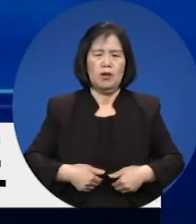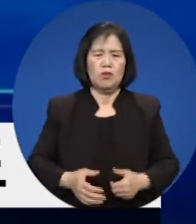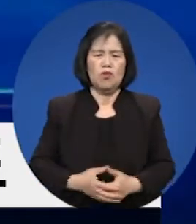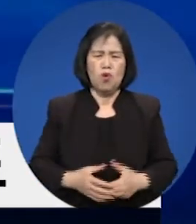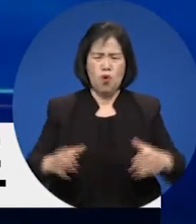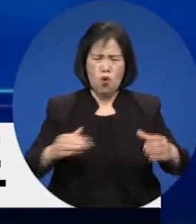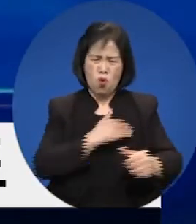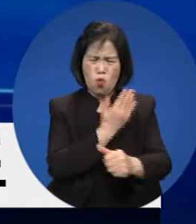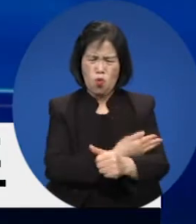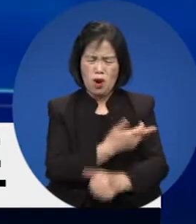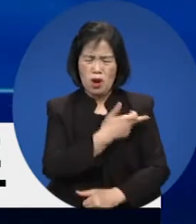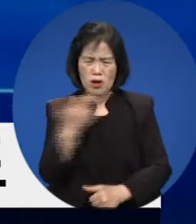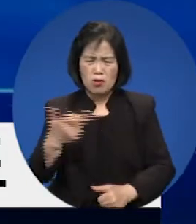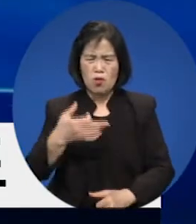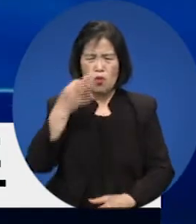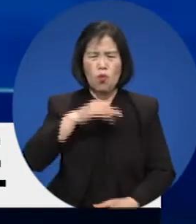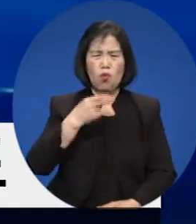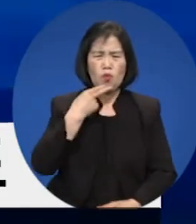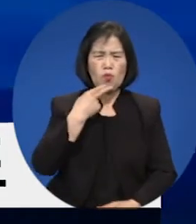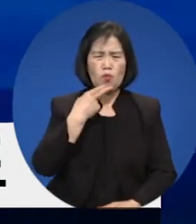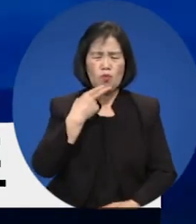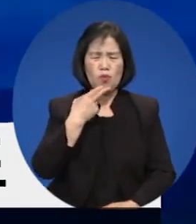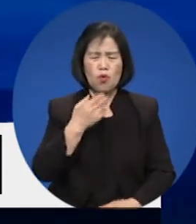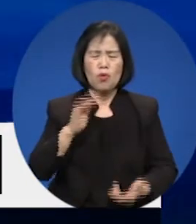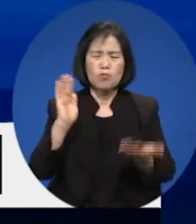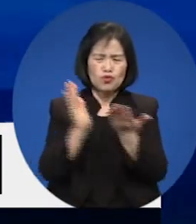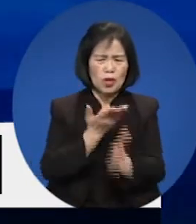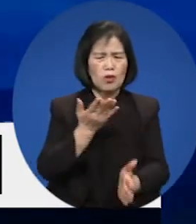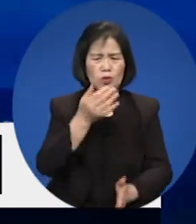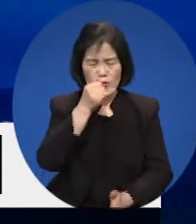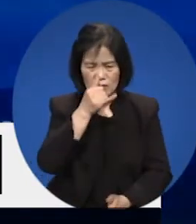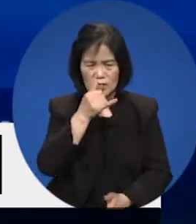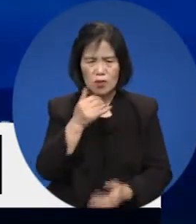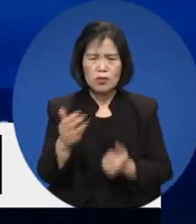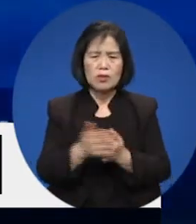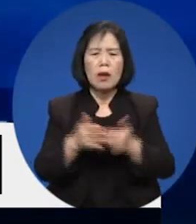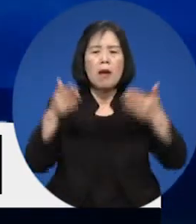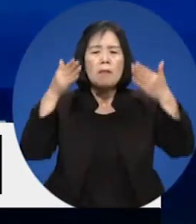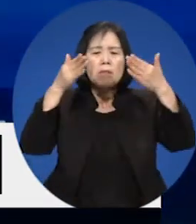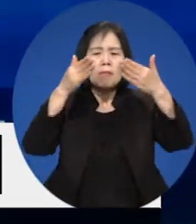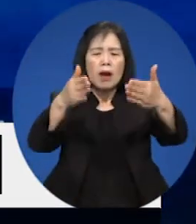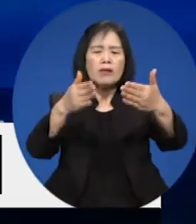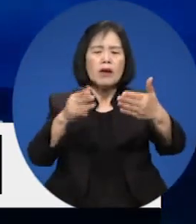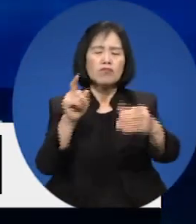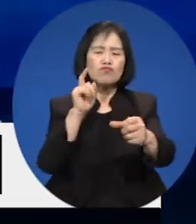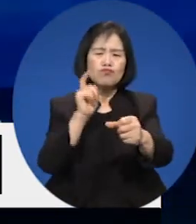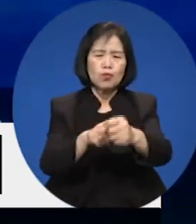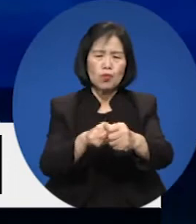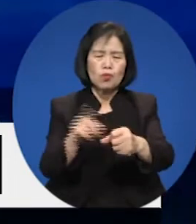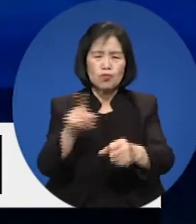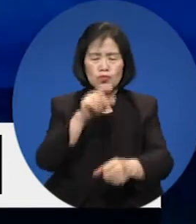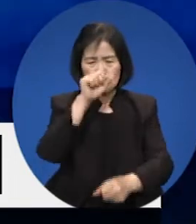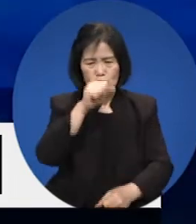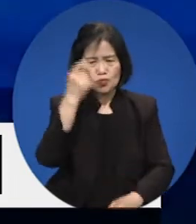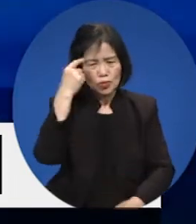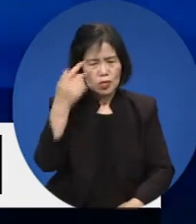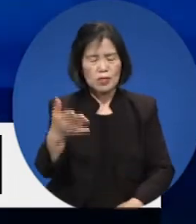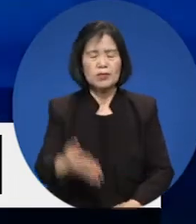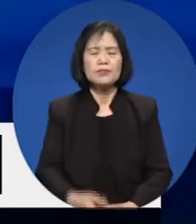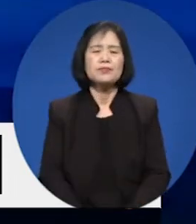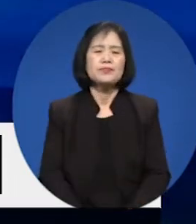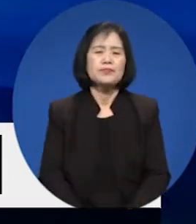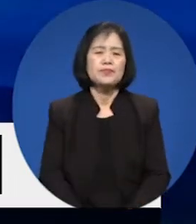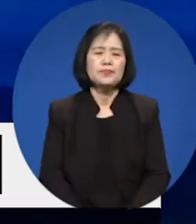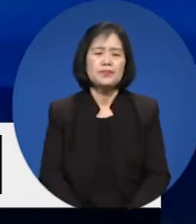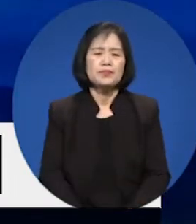비의 능률적이고 부작용도 분명히 있습니다 그러면 어떤 방향으로 진행하는 것이 국민들을 위한 길이 될까요